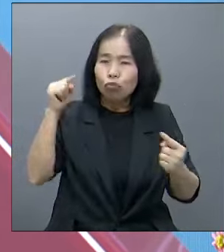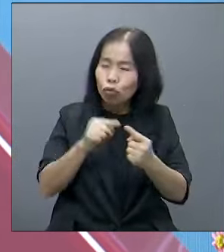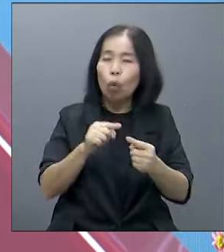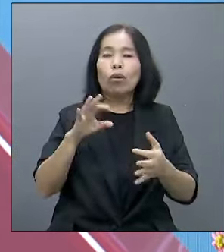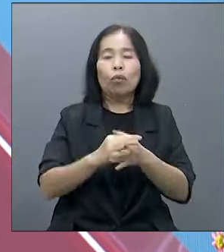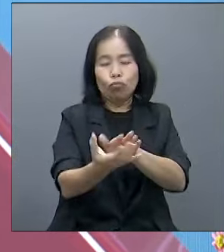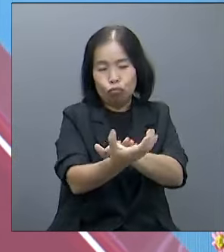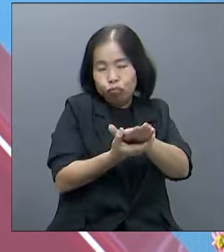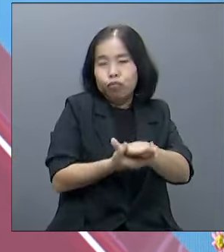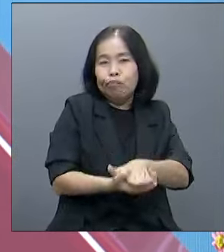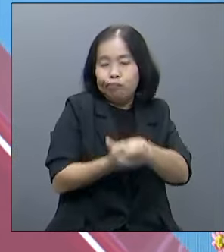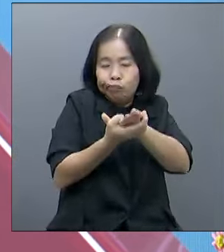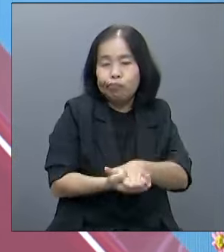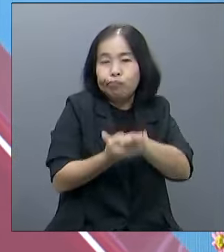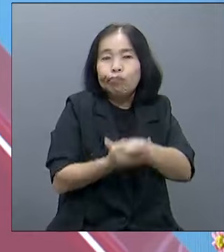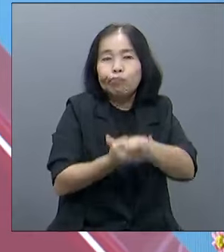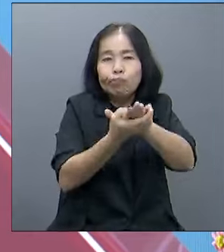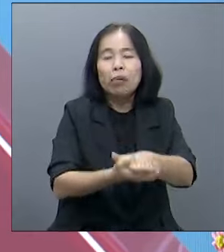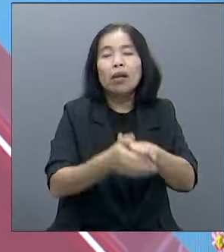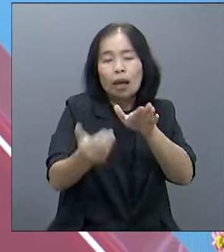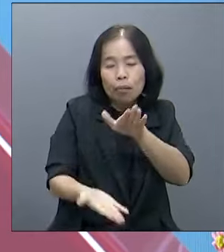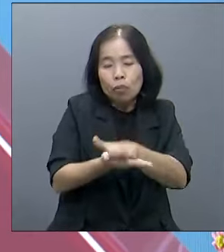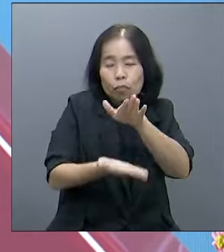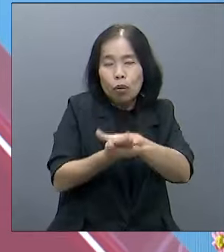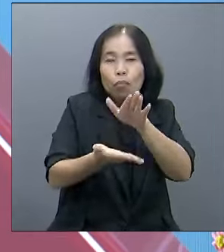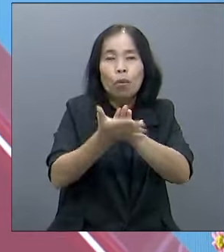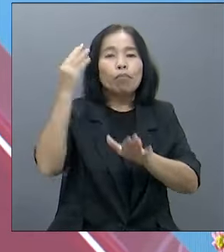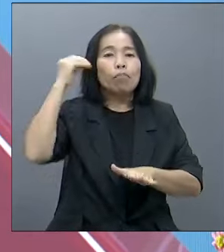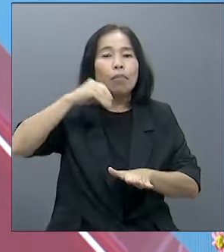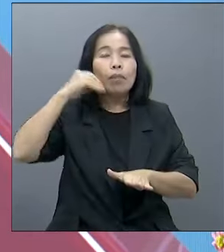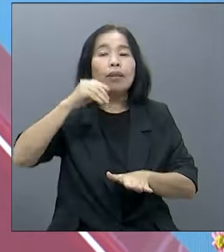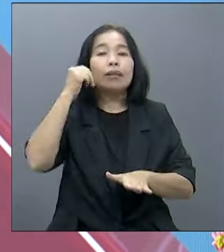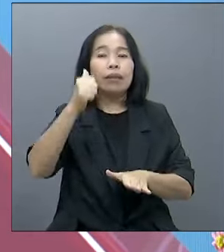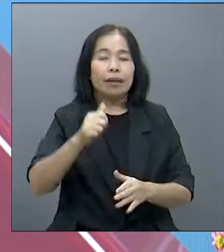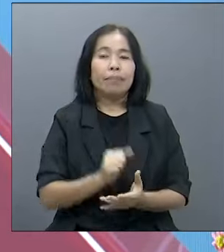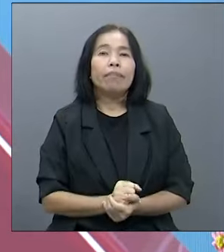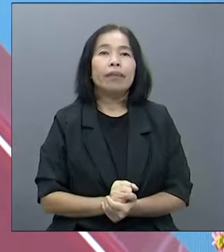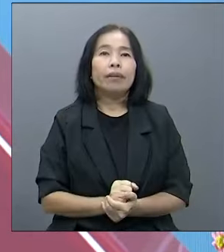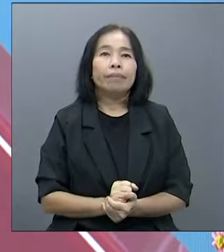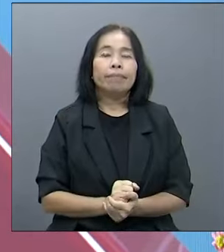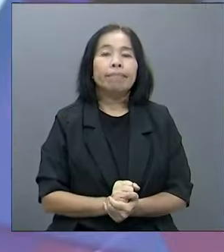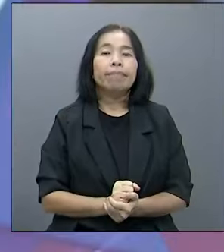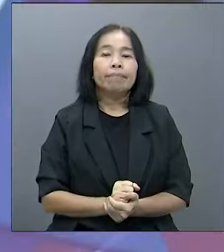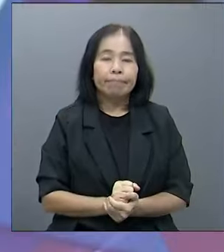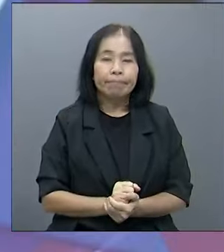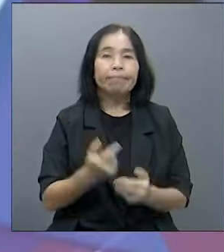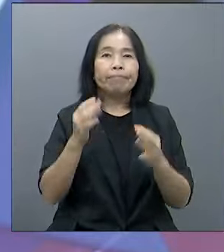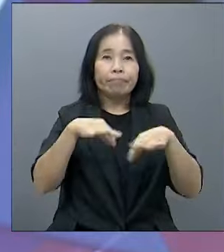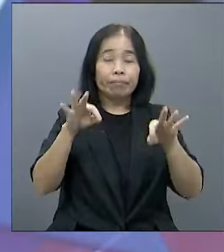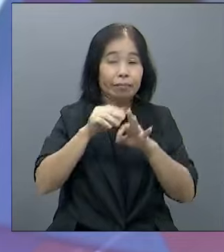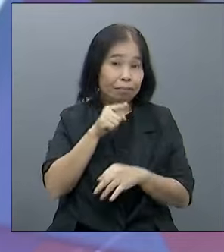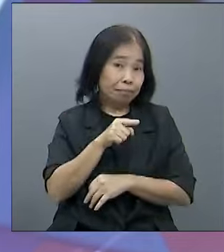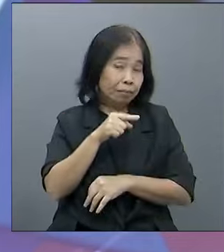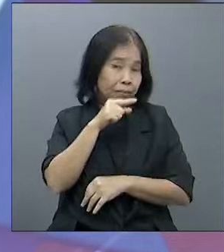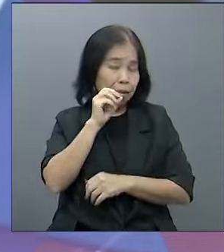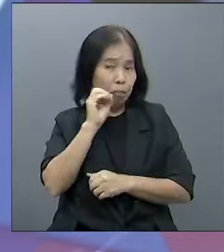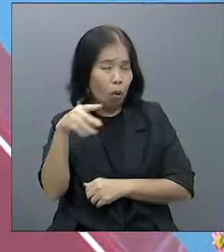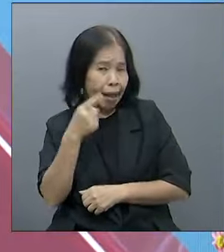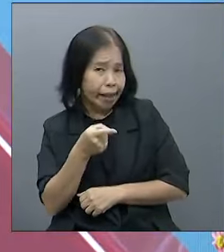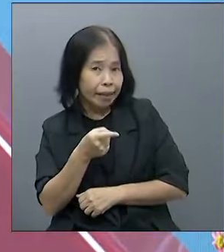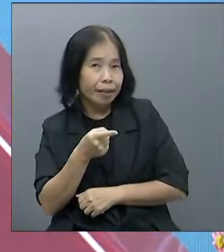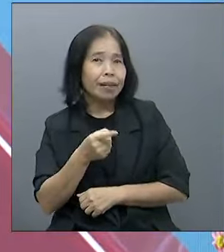นะครับรองรับสรีระของร่างกายเราแล้วก็ฝึกบ่อยๆอย่าเขาเรียกว่าหักโหมนะฮะเดี๋ยวเกิดอันตรายเอา หักโหมนี่คุณกำลังบอกคุณผู้ชมหรือบอกแม่ปิ๊กคะ โ